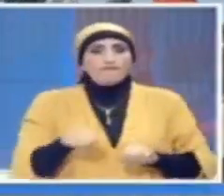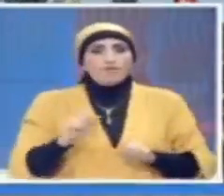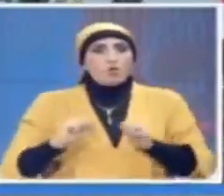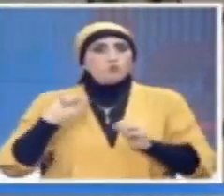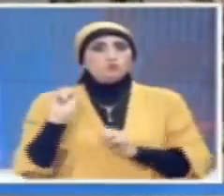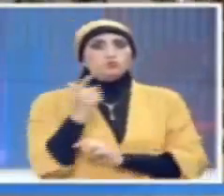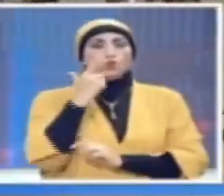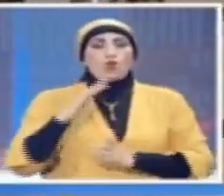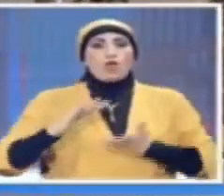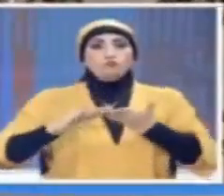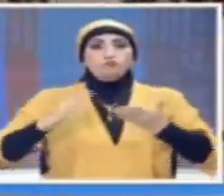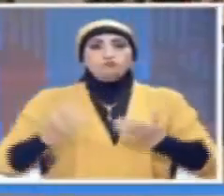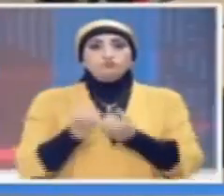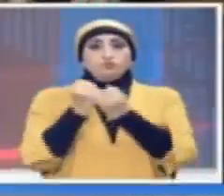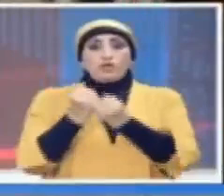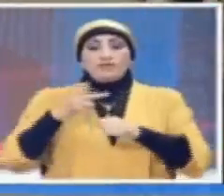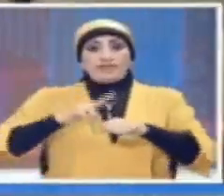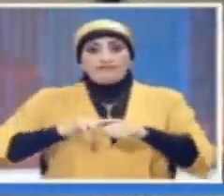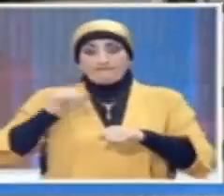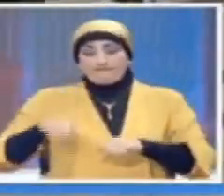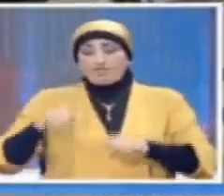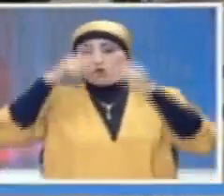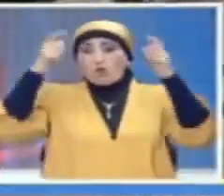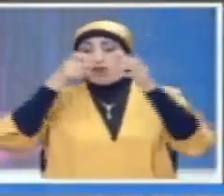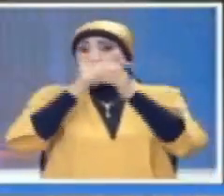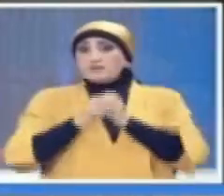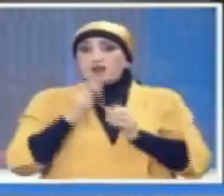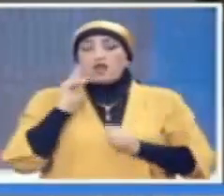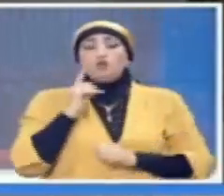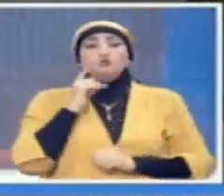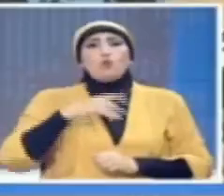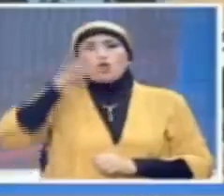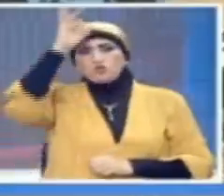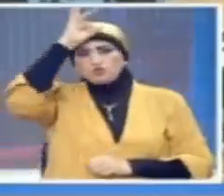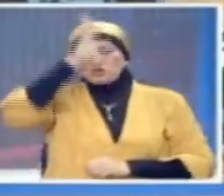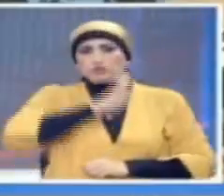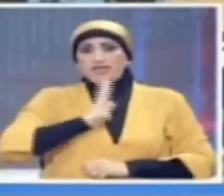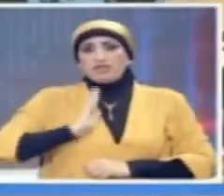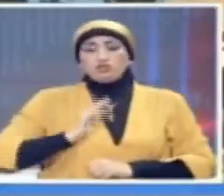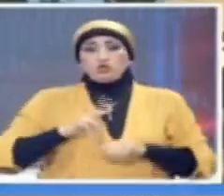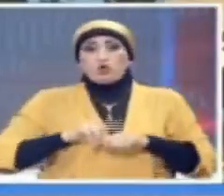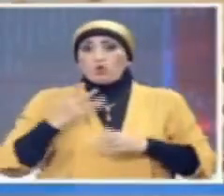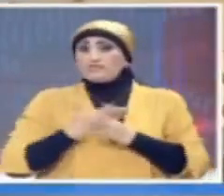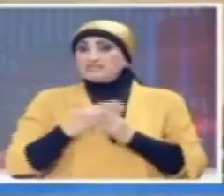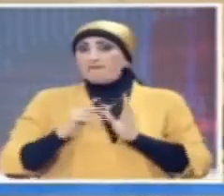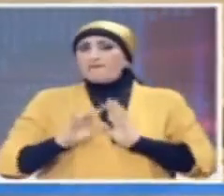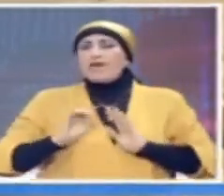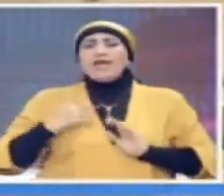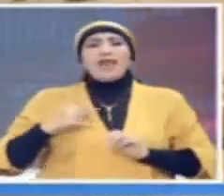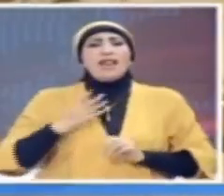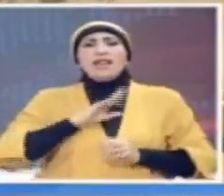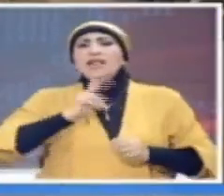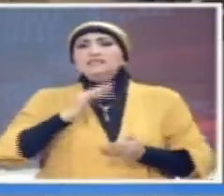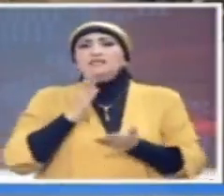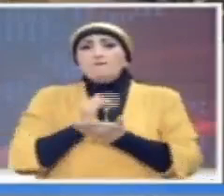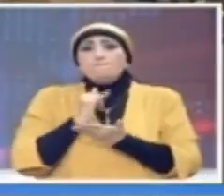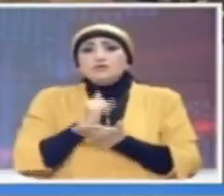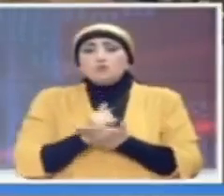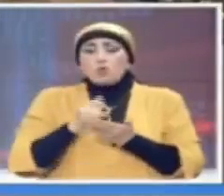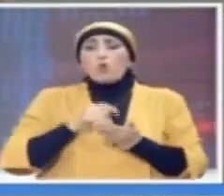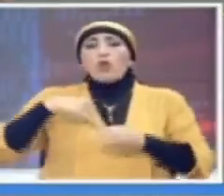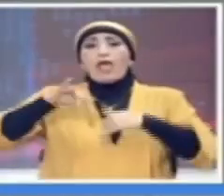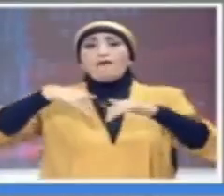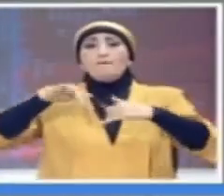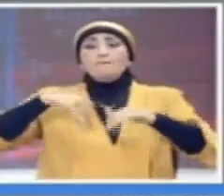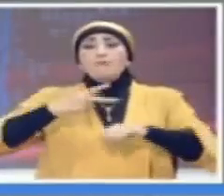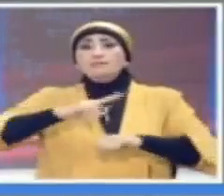السريع وعناصر الصاعقة والمظلات والشرطة العسكرية للدفع بها بالطرق والمحاور المرورية في